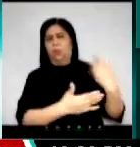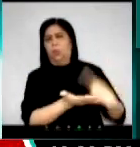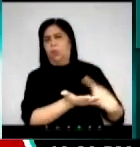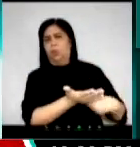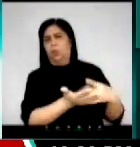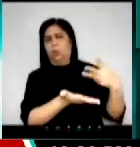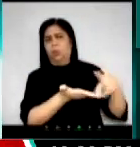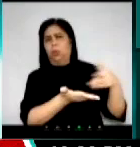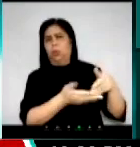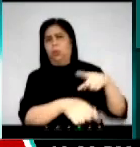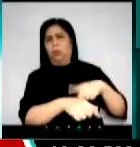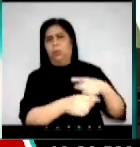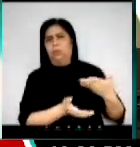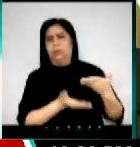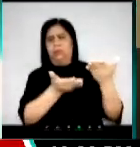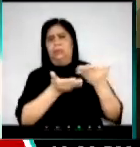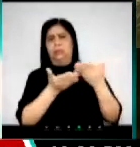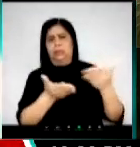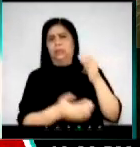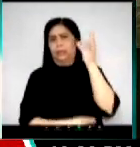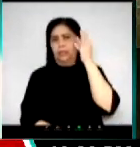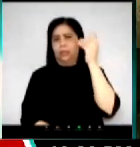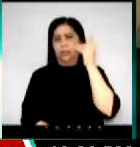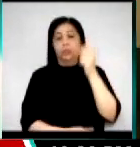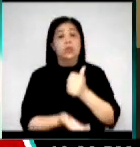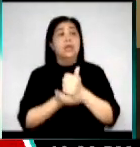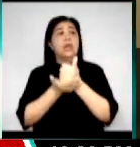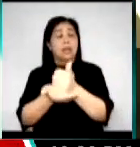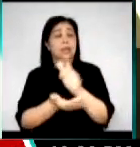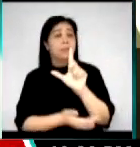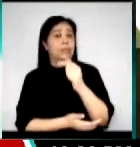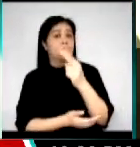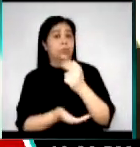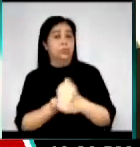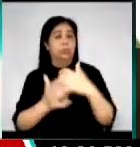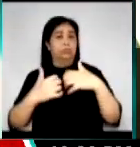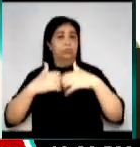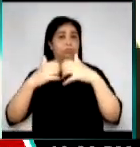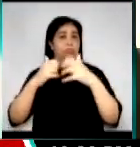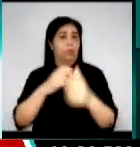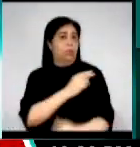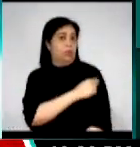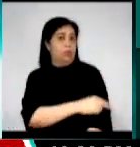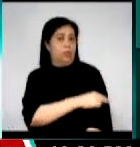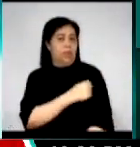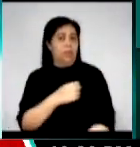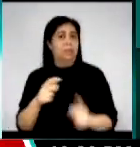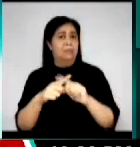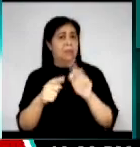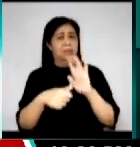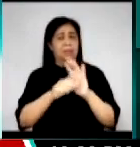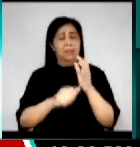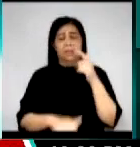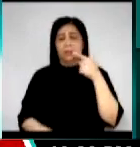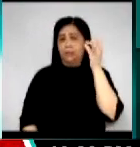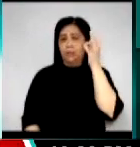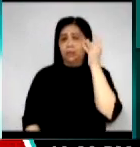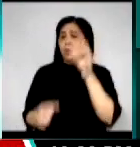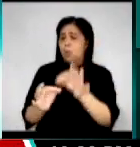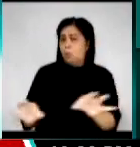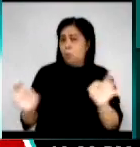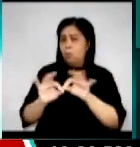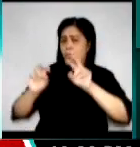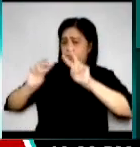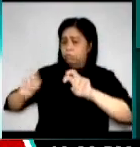mga panukala na tutulong sa mga LGU sa pagpapatayo ng mga ospital. Pero giit ni Drilon, mahalagang mabusisi ang